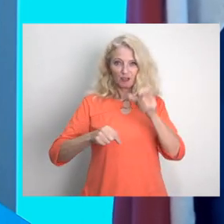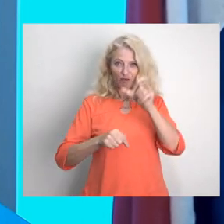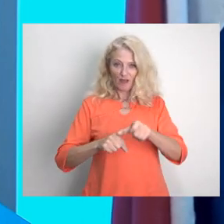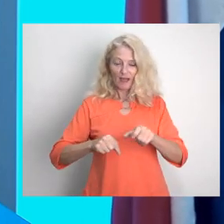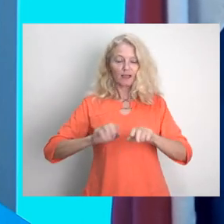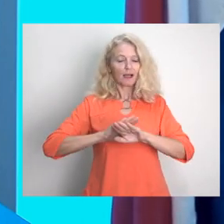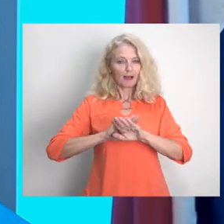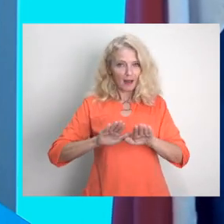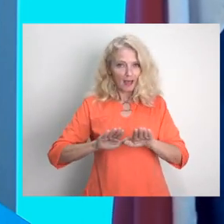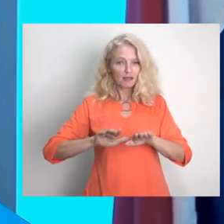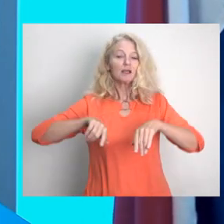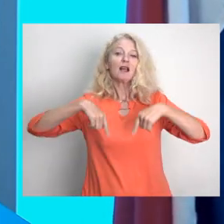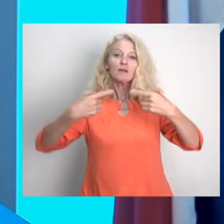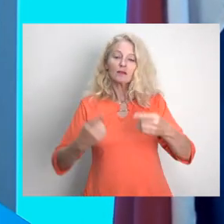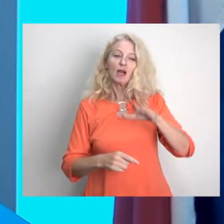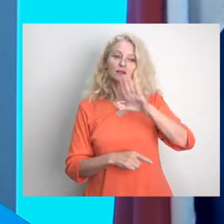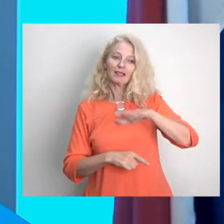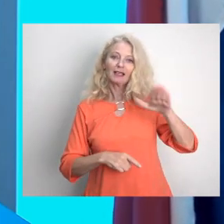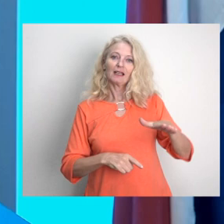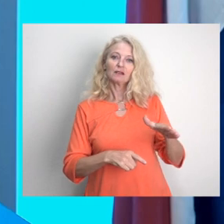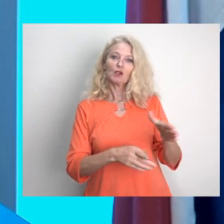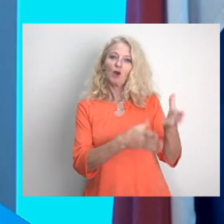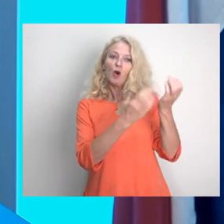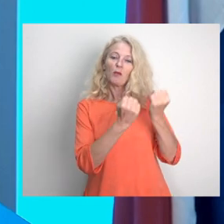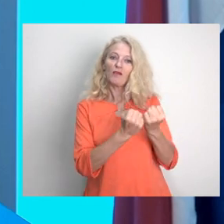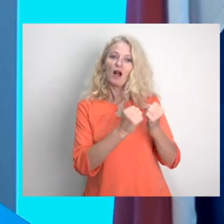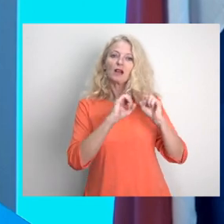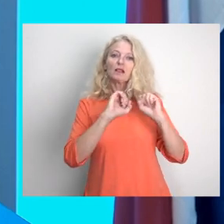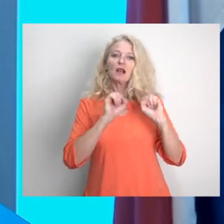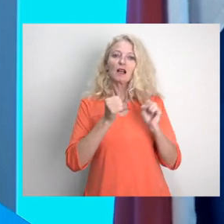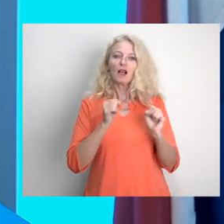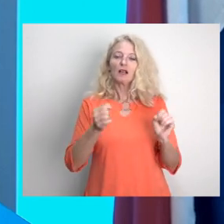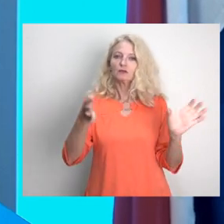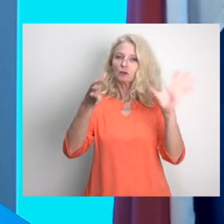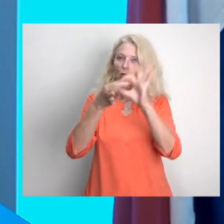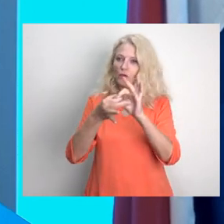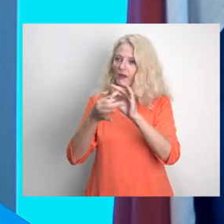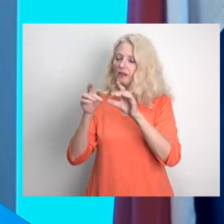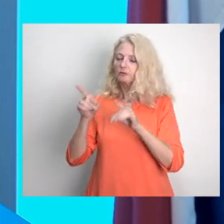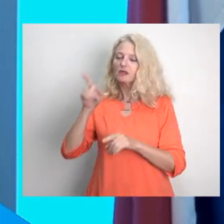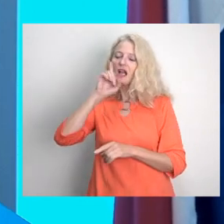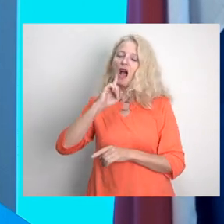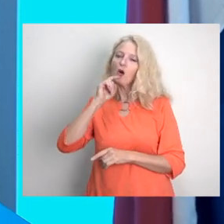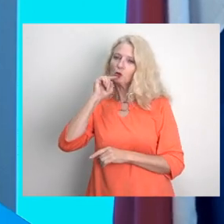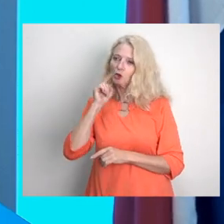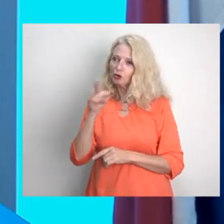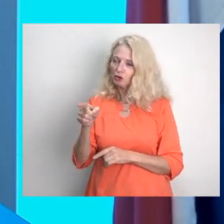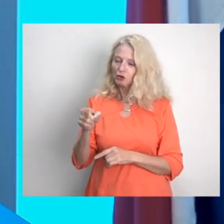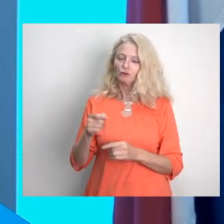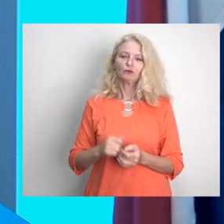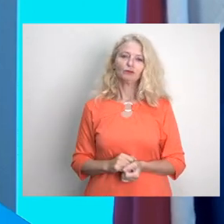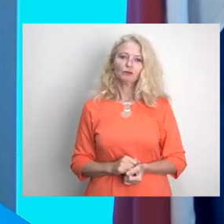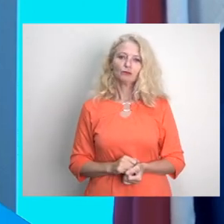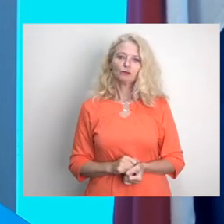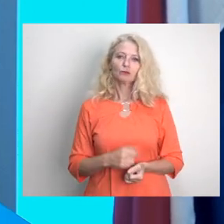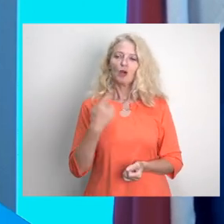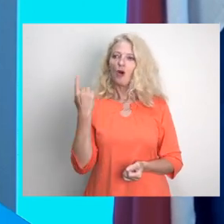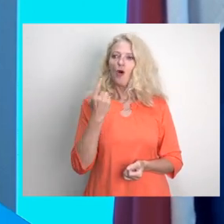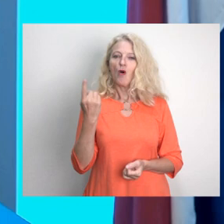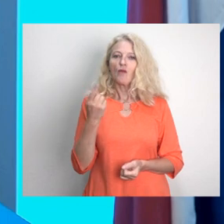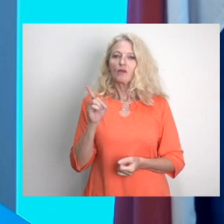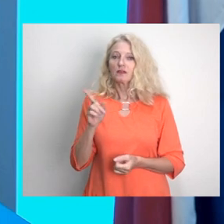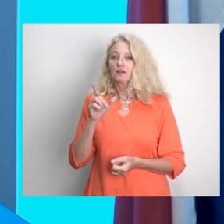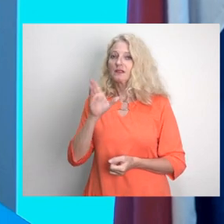te ronden, waarna de kinderopvang op hun beurt contact zal nemen met de ouders over hoe om te gaan met de